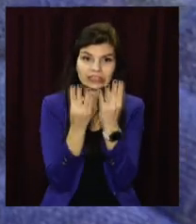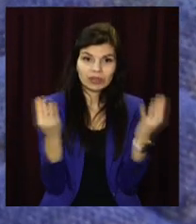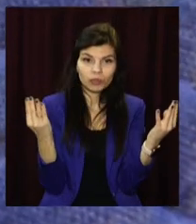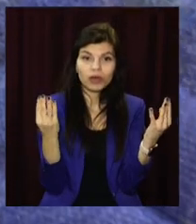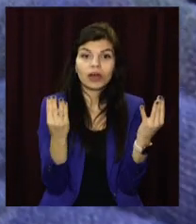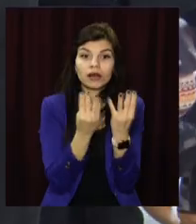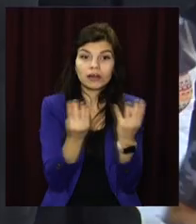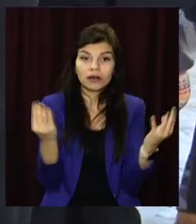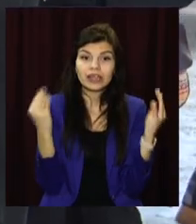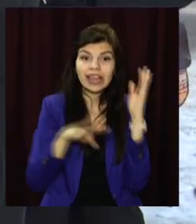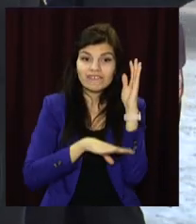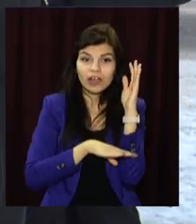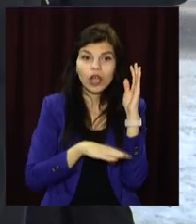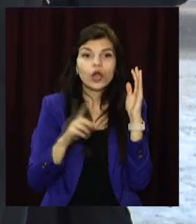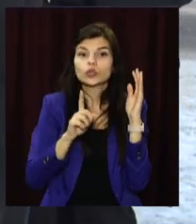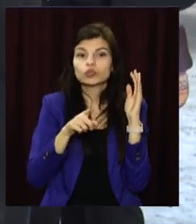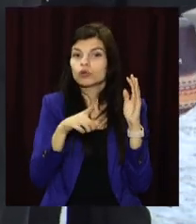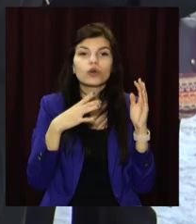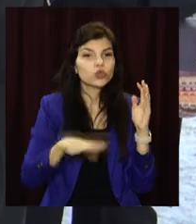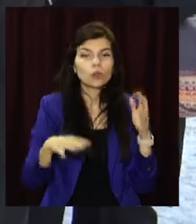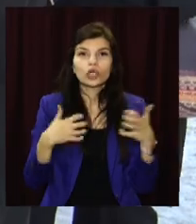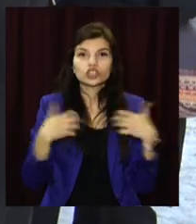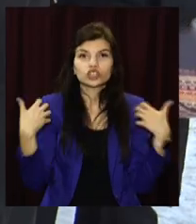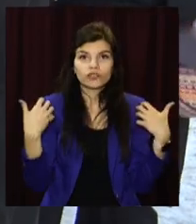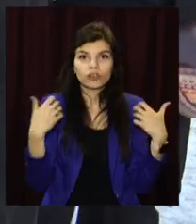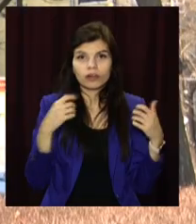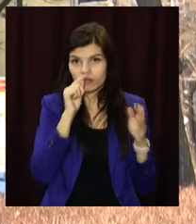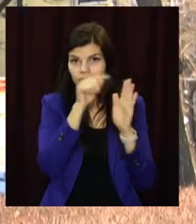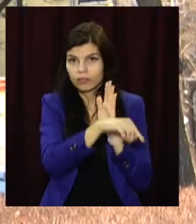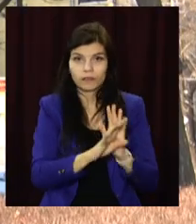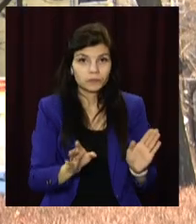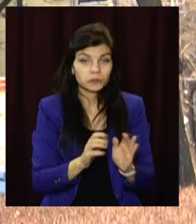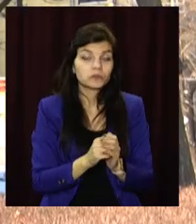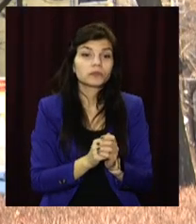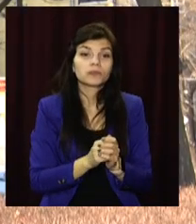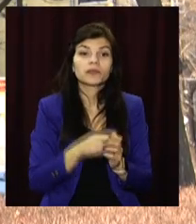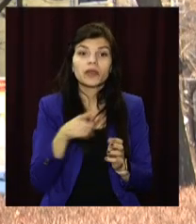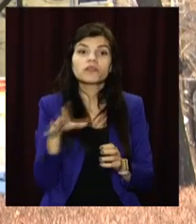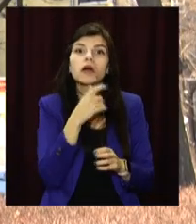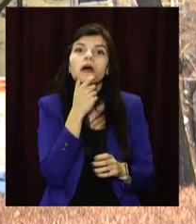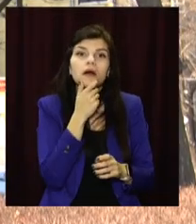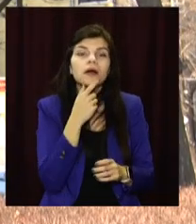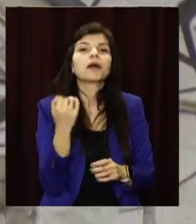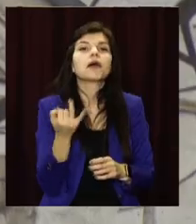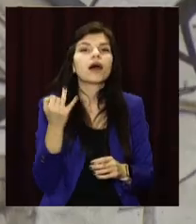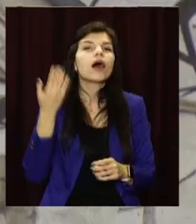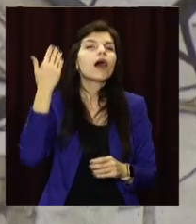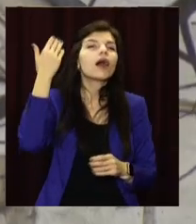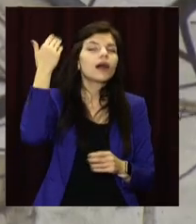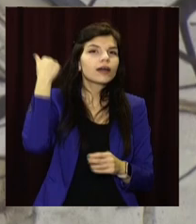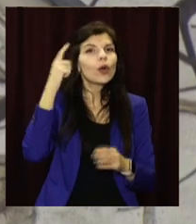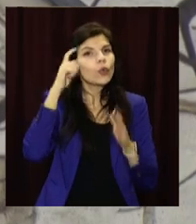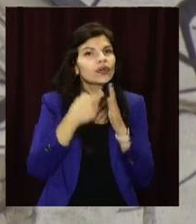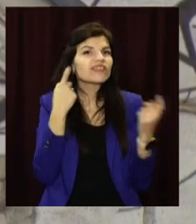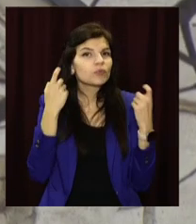выпасали здесь скот. У день закоханих ті, хто долучився до неї, могли зануритися у минуле, дізнатися більше інформації про місто, аби